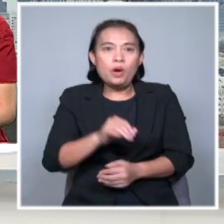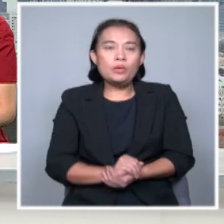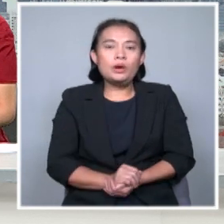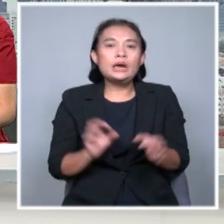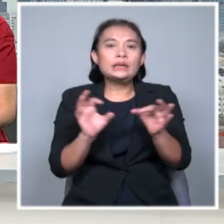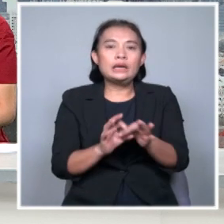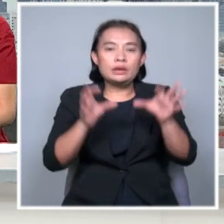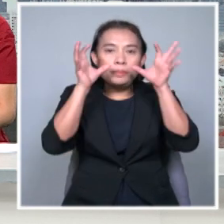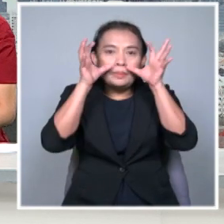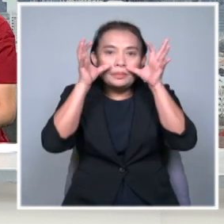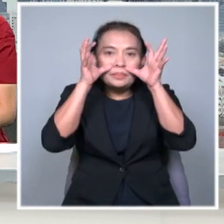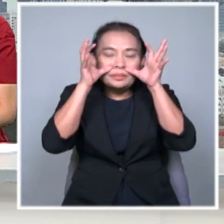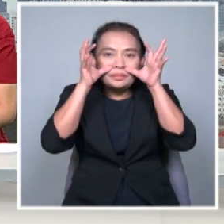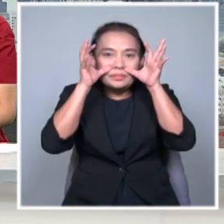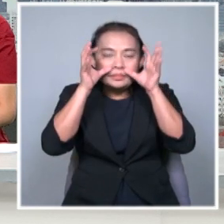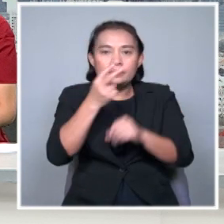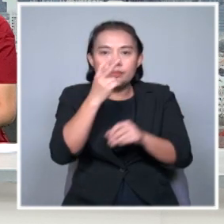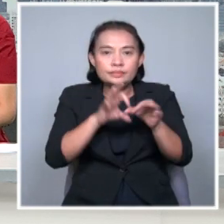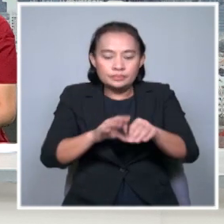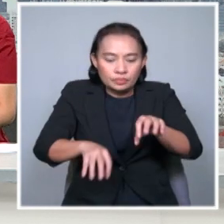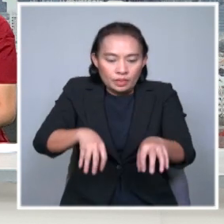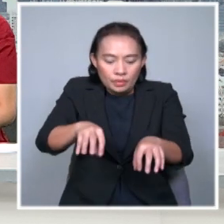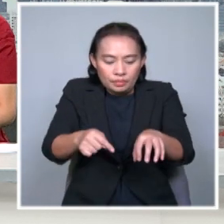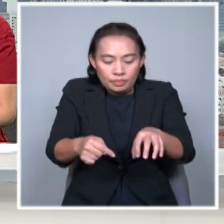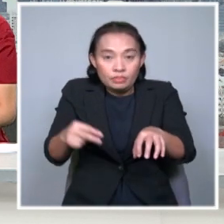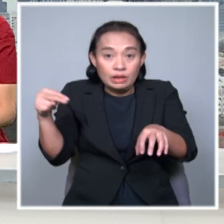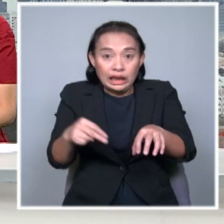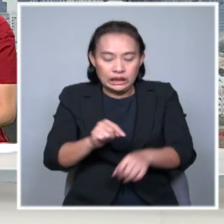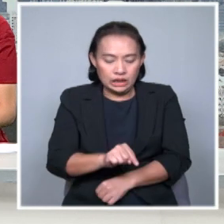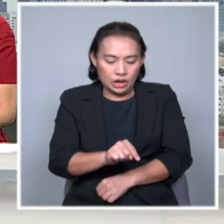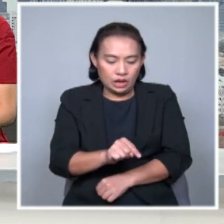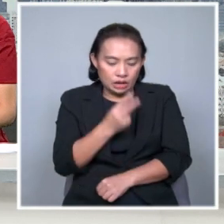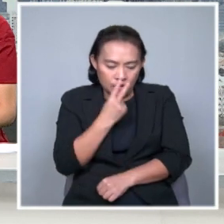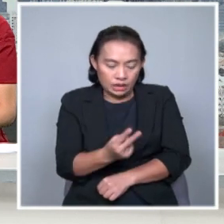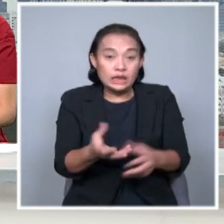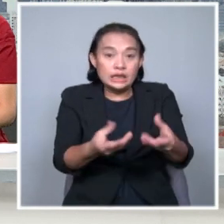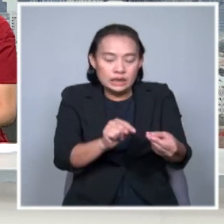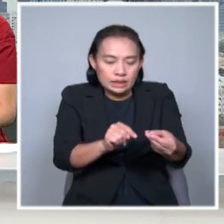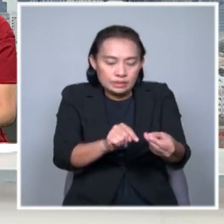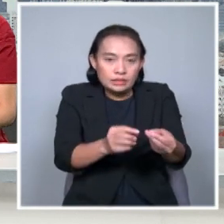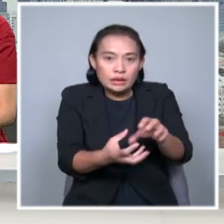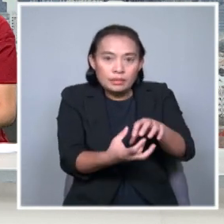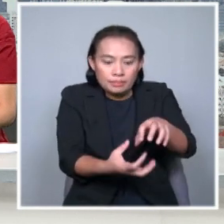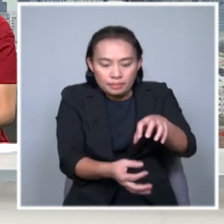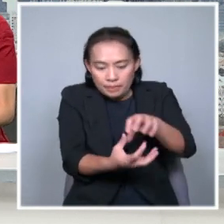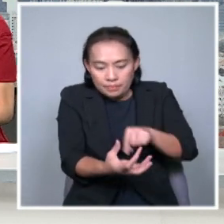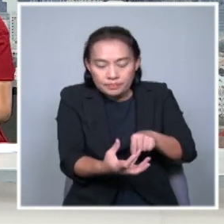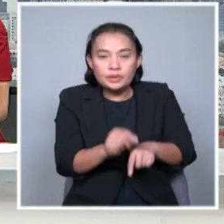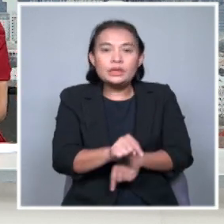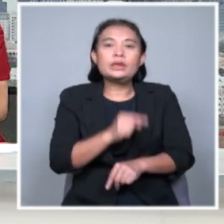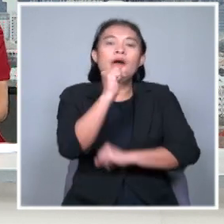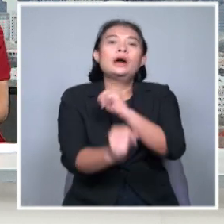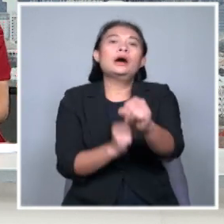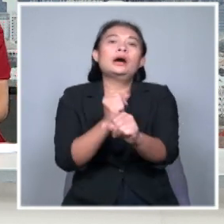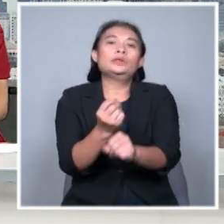ยเหรอว่าลักษณะของรอยเท้าเสือที่พบนั้นจะบ่งบอกตัวตนของเสือว่าจะเป็นเสืออายุเท่าไหร่